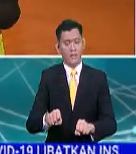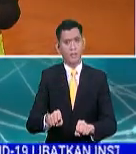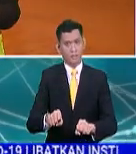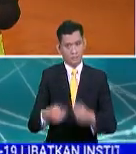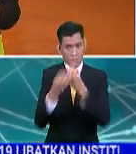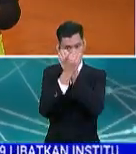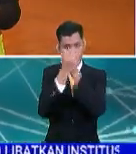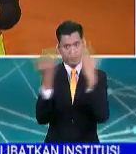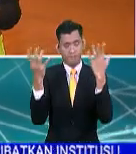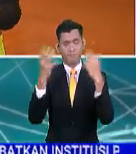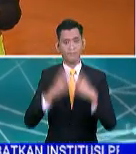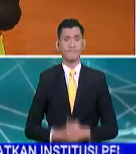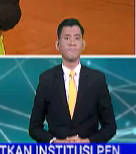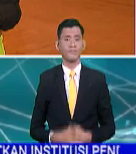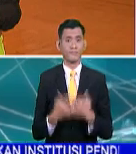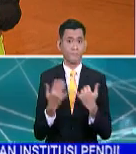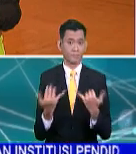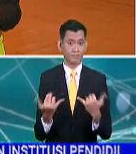Fatiha.